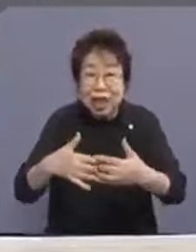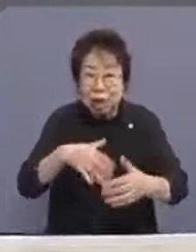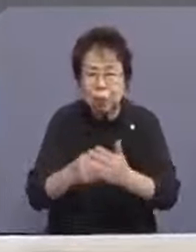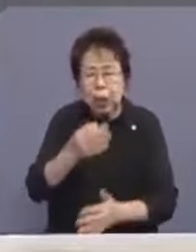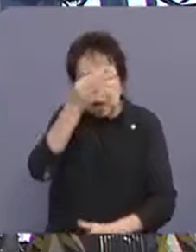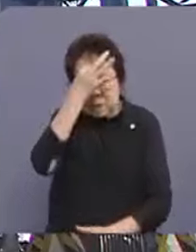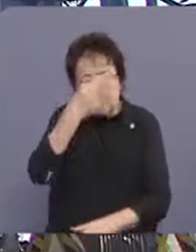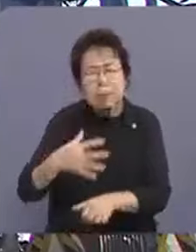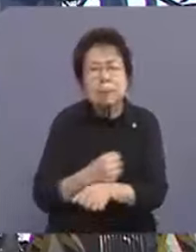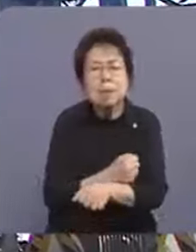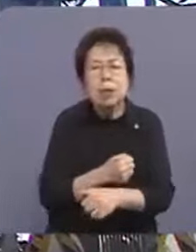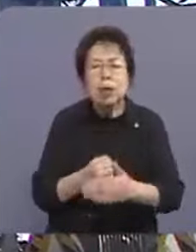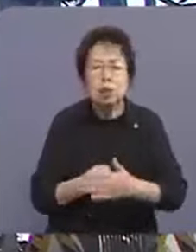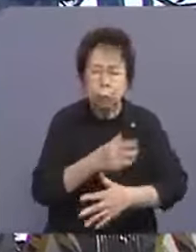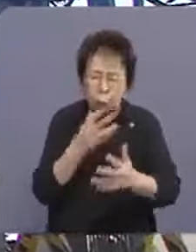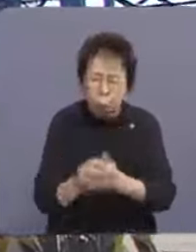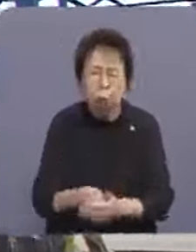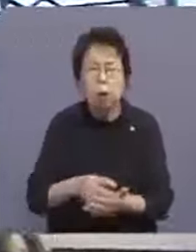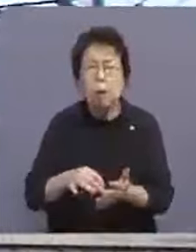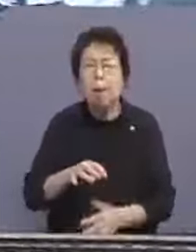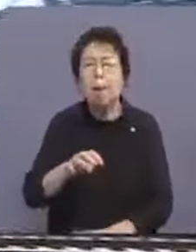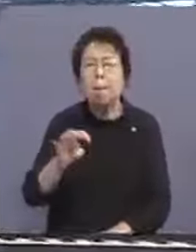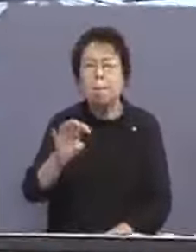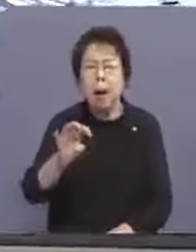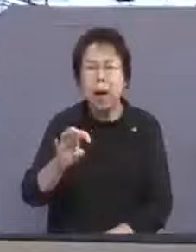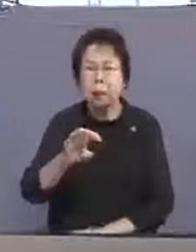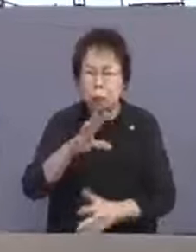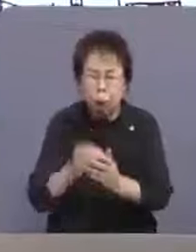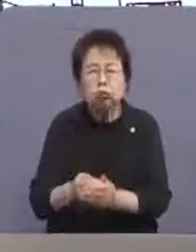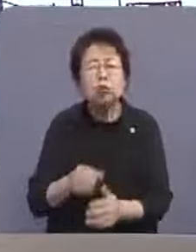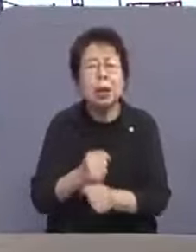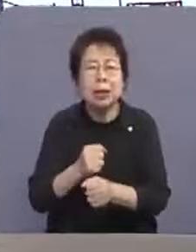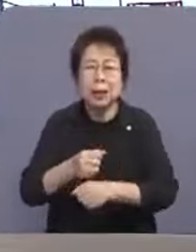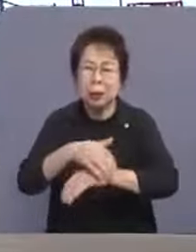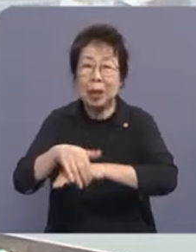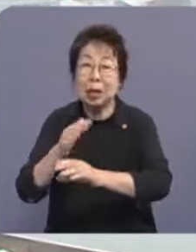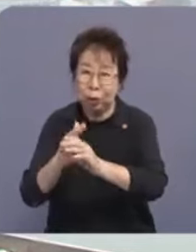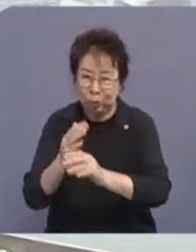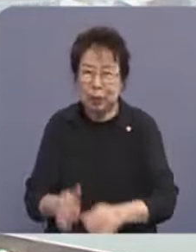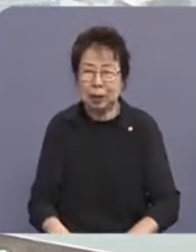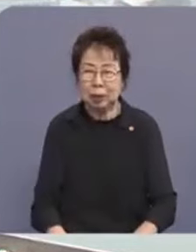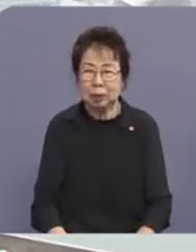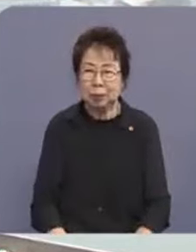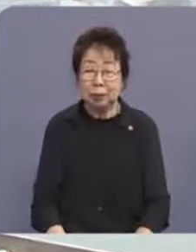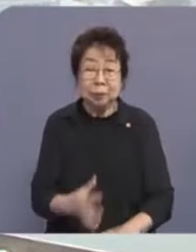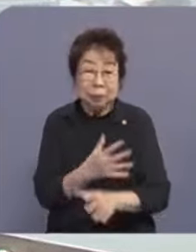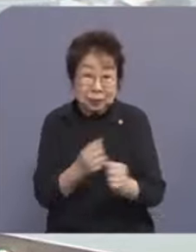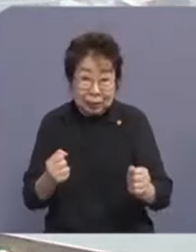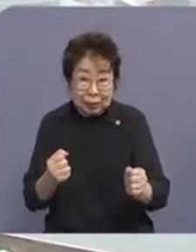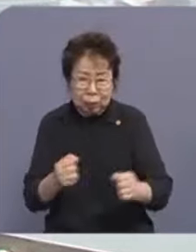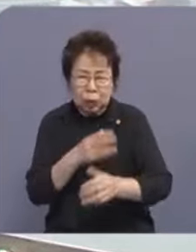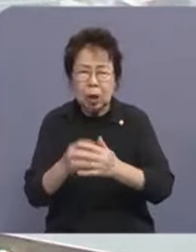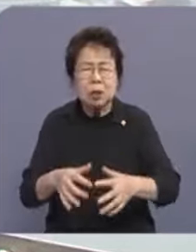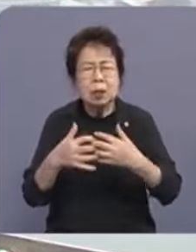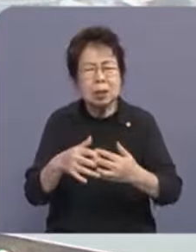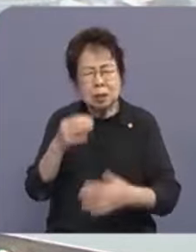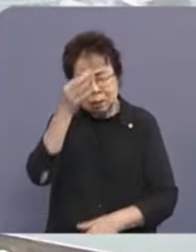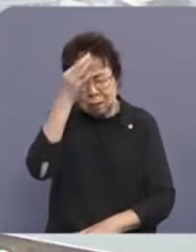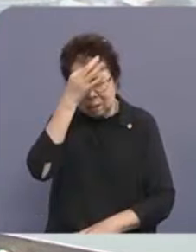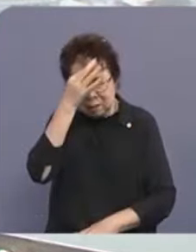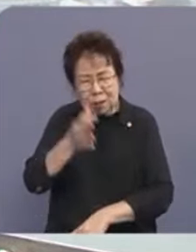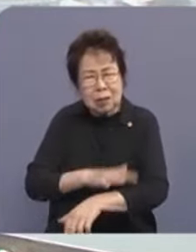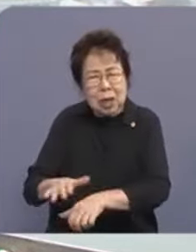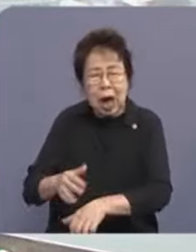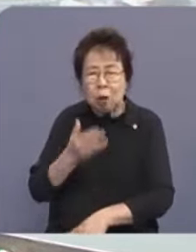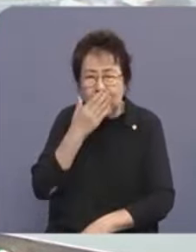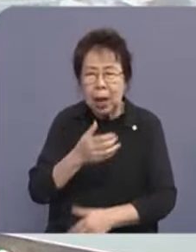기업이 수주해 모두 40기의 크레인을 생산합니다. 이번 사업을 수주하여 장비 국산화와 항만 산업